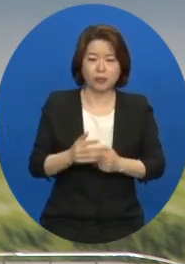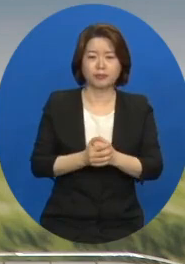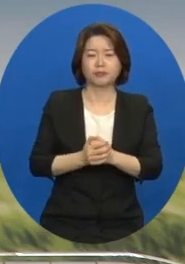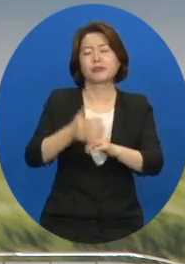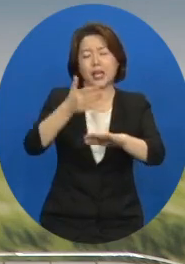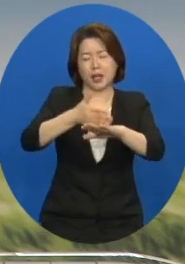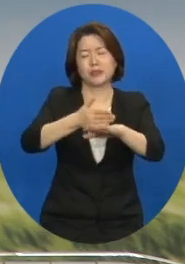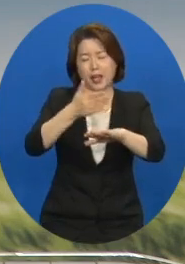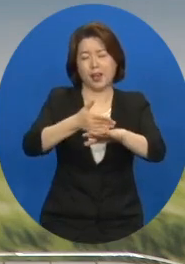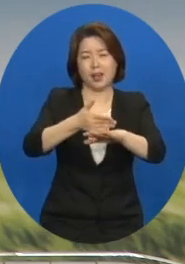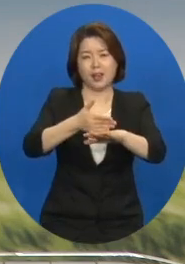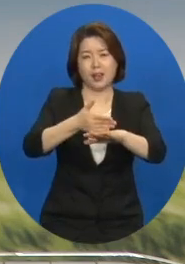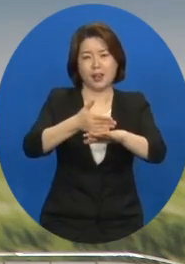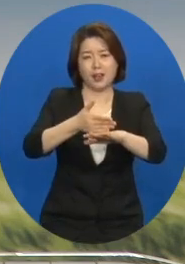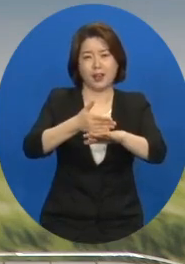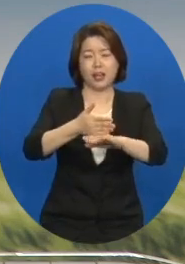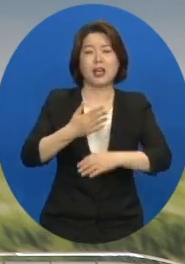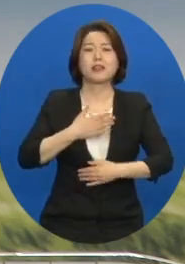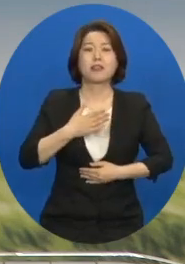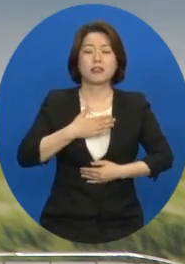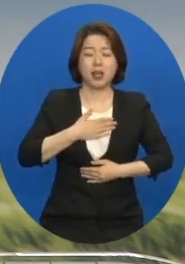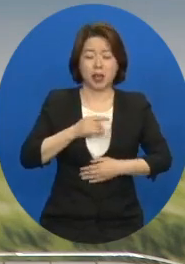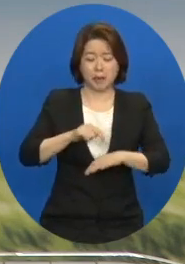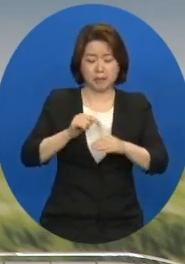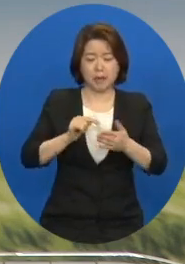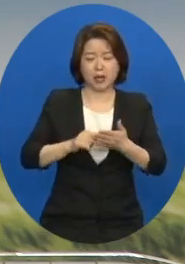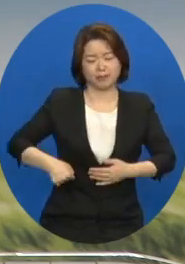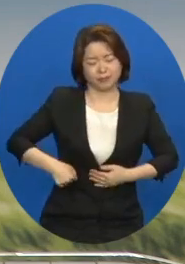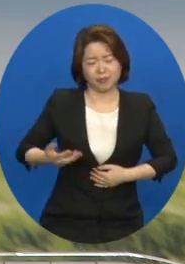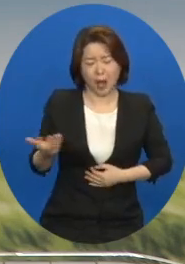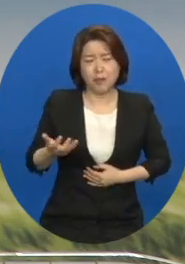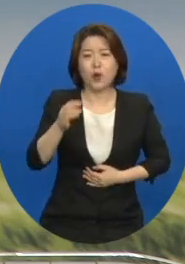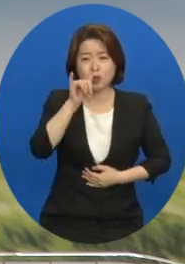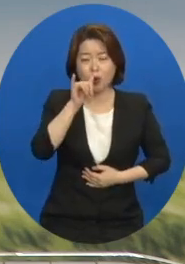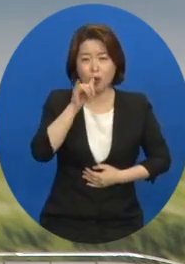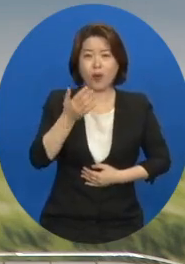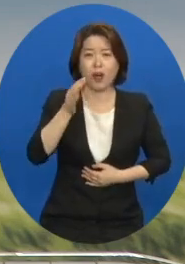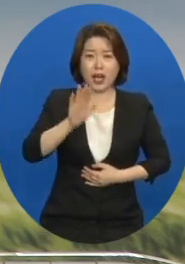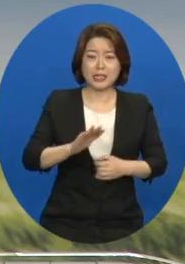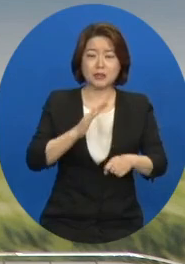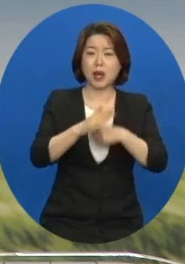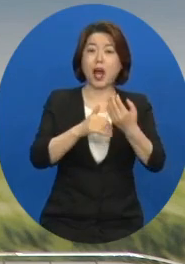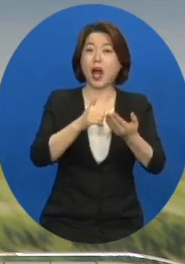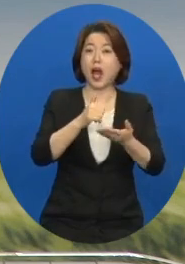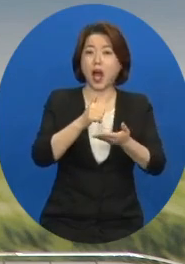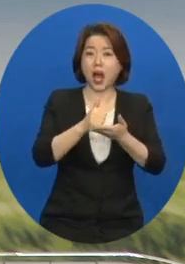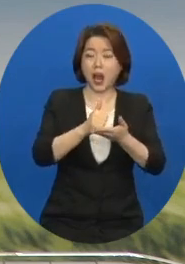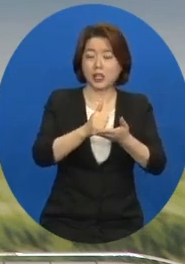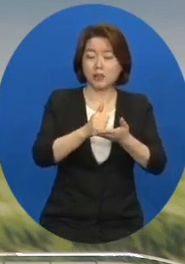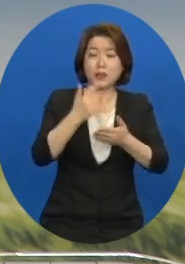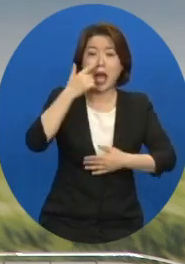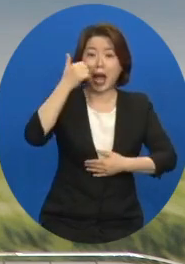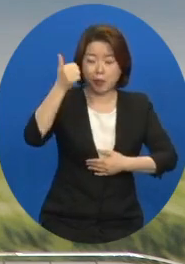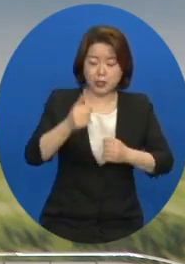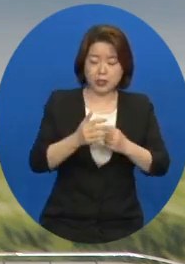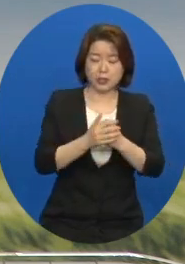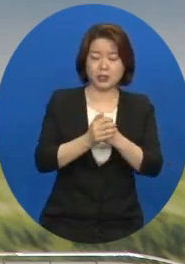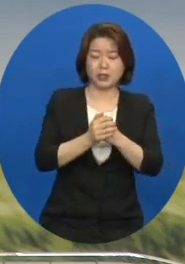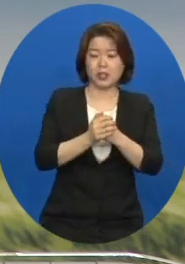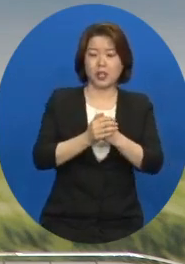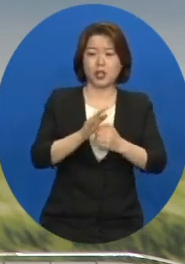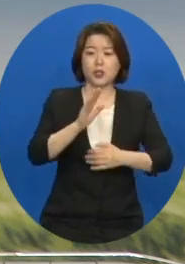감사하다. 내 마음은 너무 아프지만 아버지는 너무 편안하고 너무